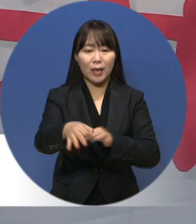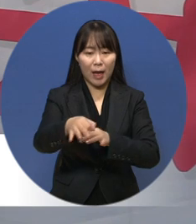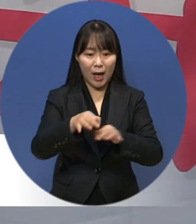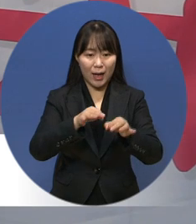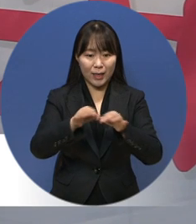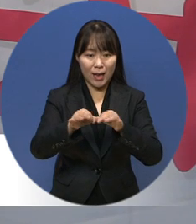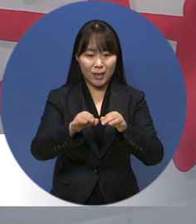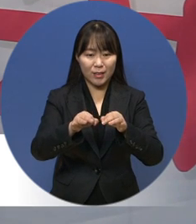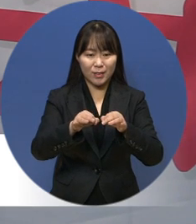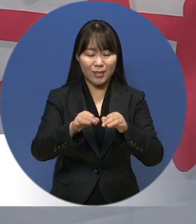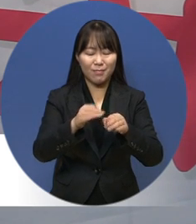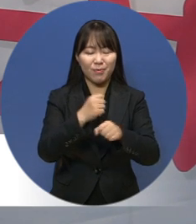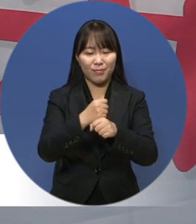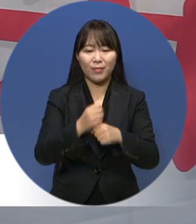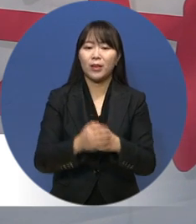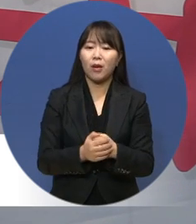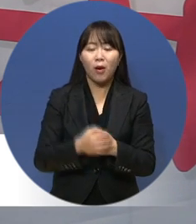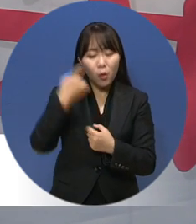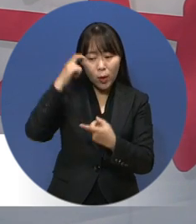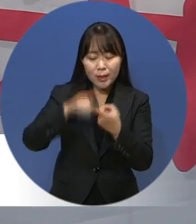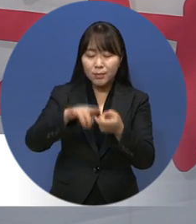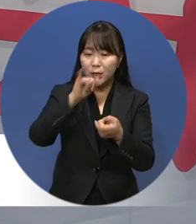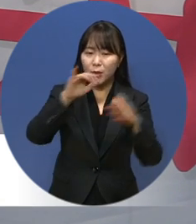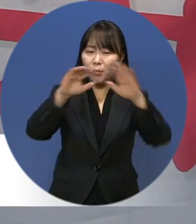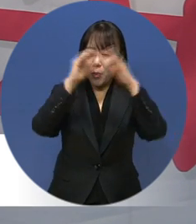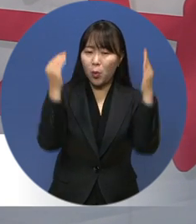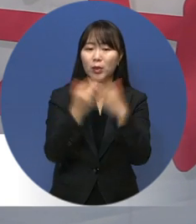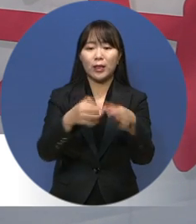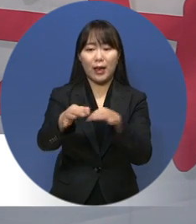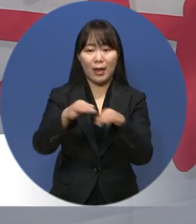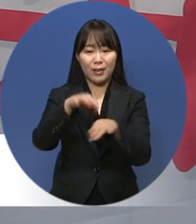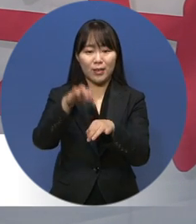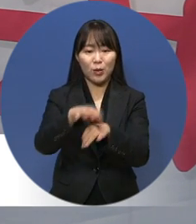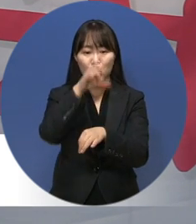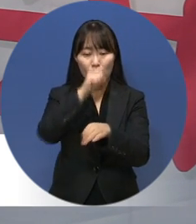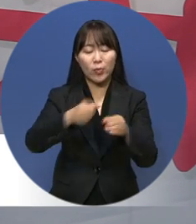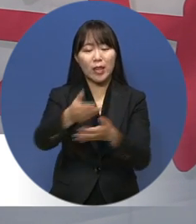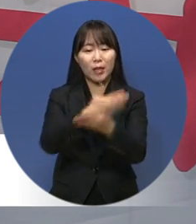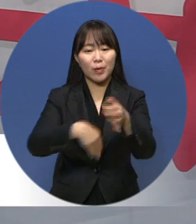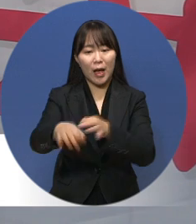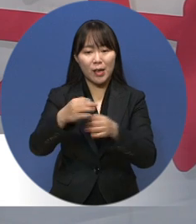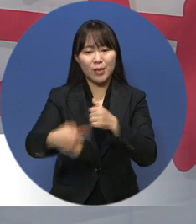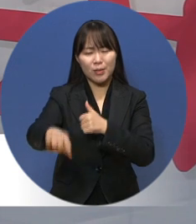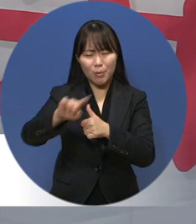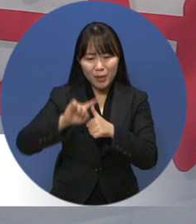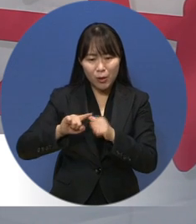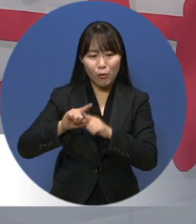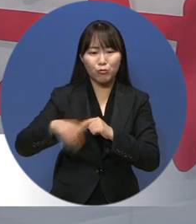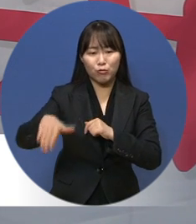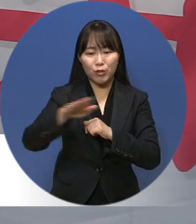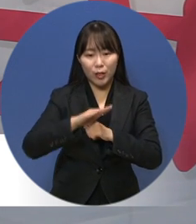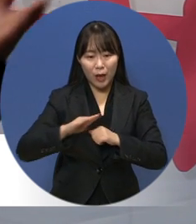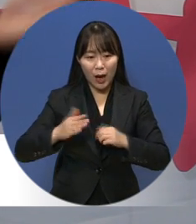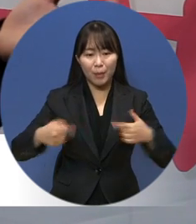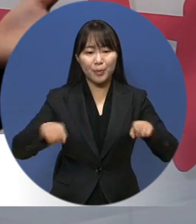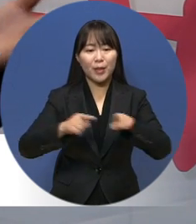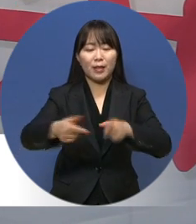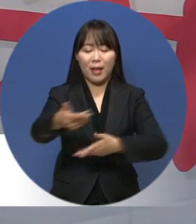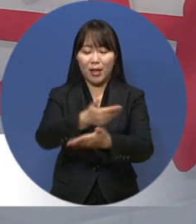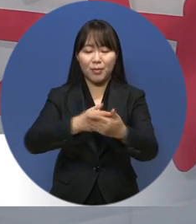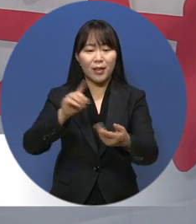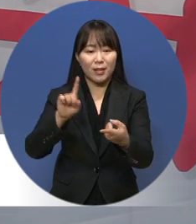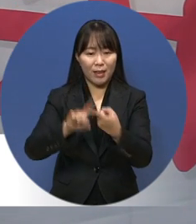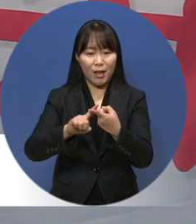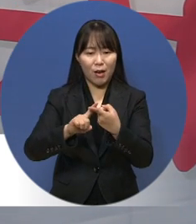만들게 되었습니다. 혹시라도 관심 있는 모든 가게에서는 좋은 나눔 가게에 동참해 주셔서 우리와 나눔에